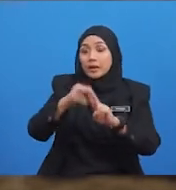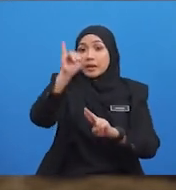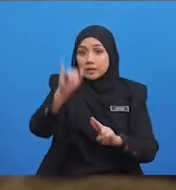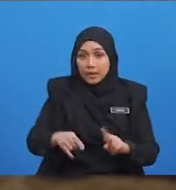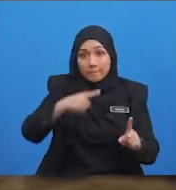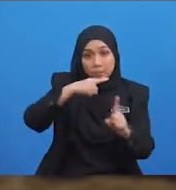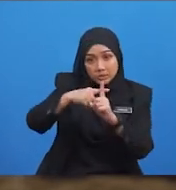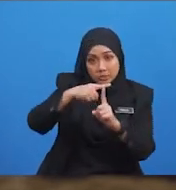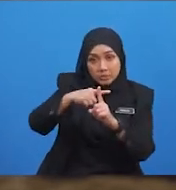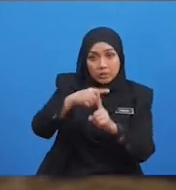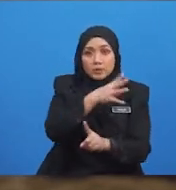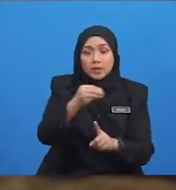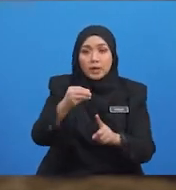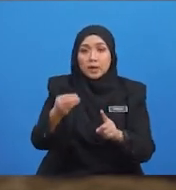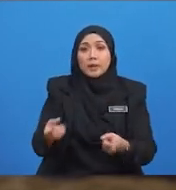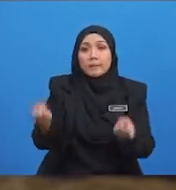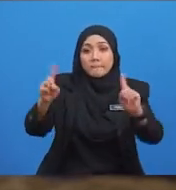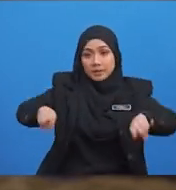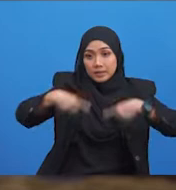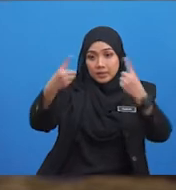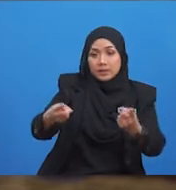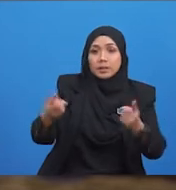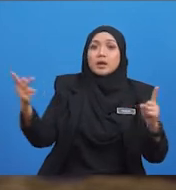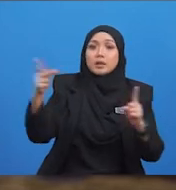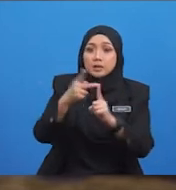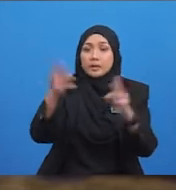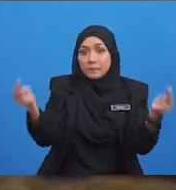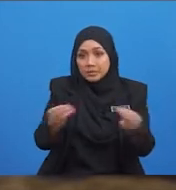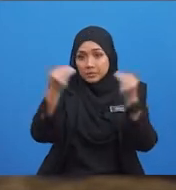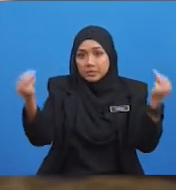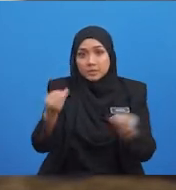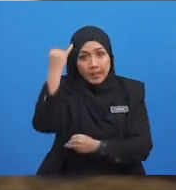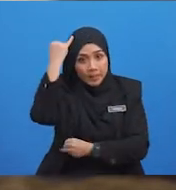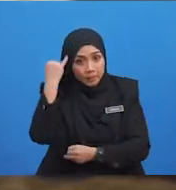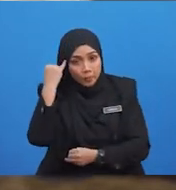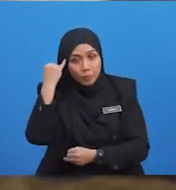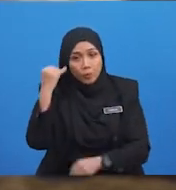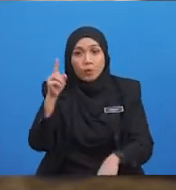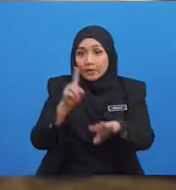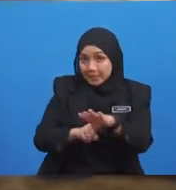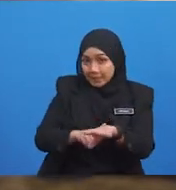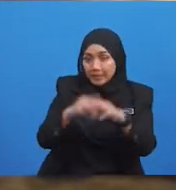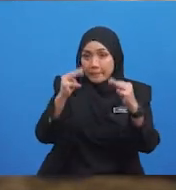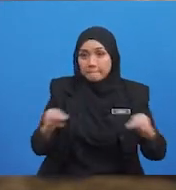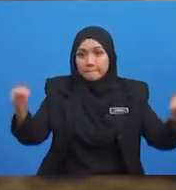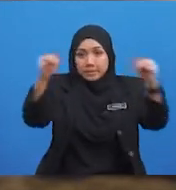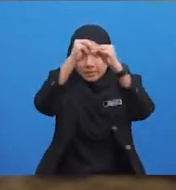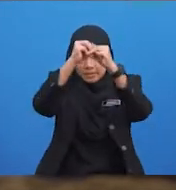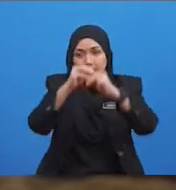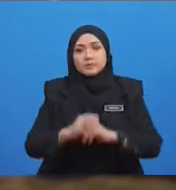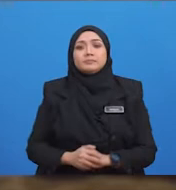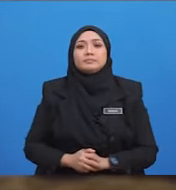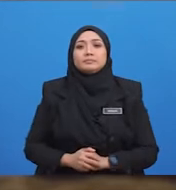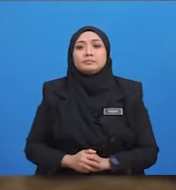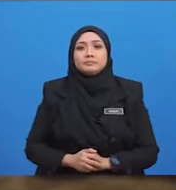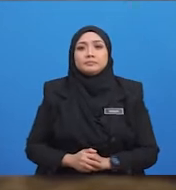serta menghadiri majlis-majlis ilmu di masjid. Kita sampai